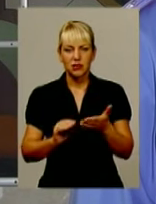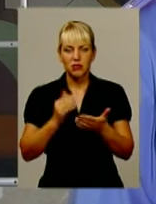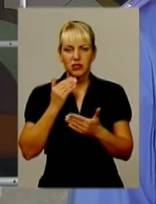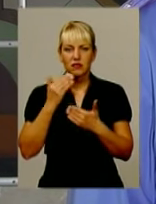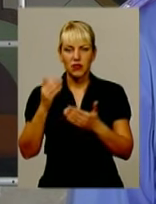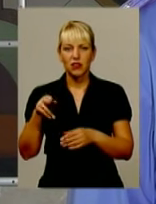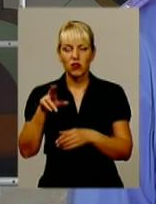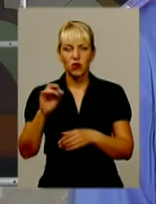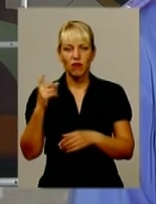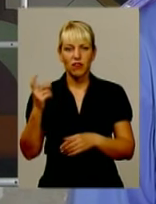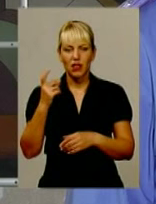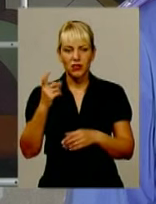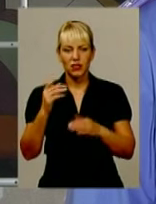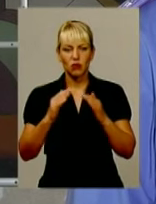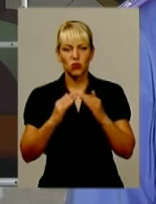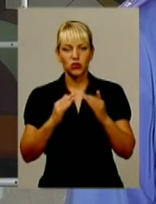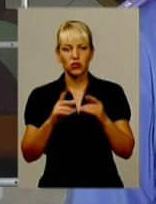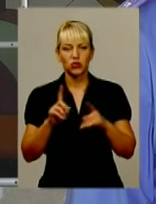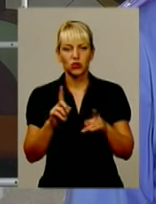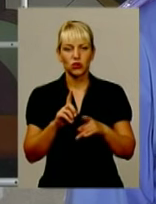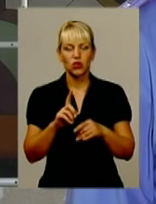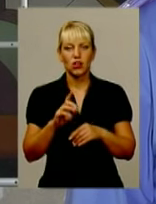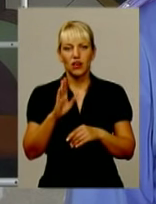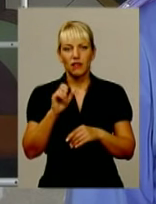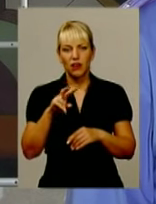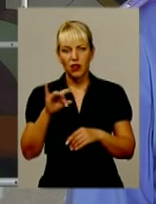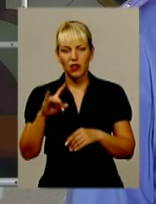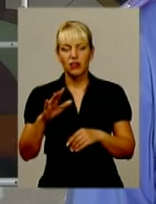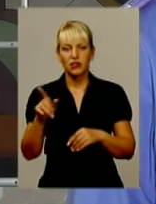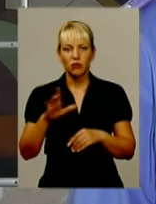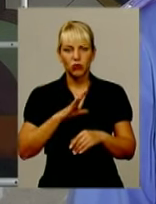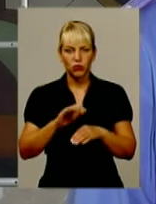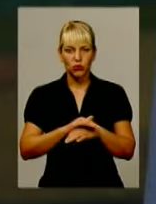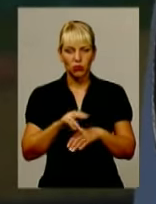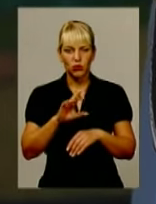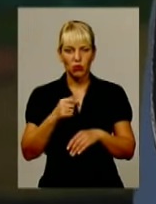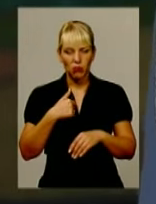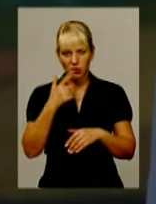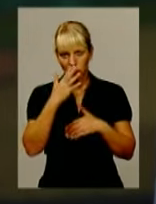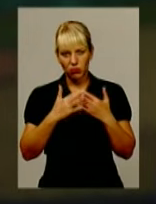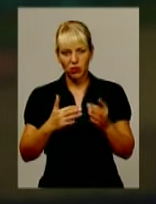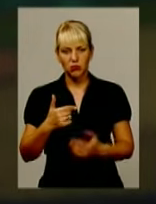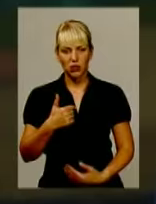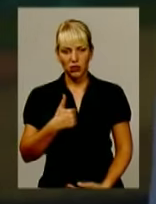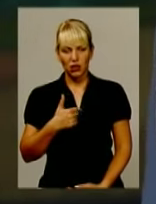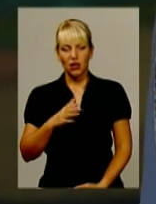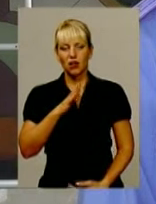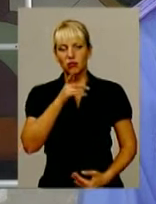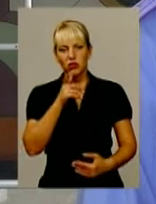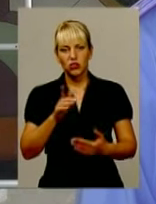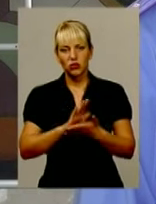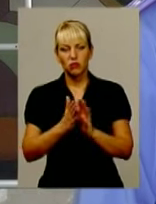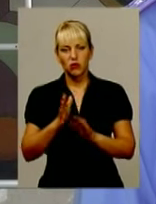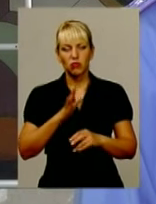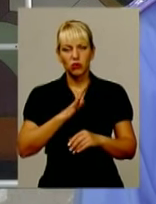дослідно, Валєра, ти був до мене милосердний, пробач мене. Під час з'ясування обставин встановлено попередньо,